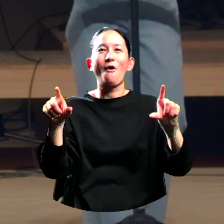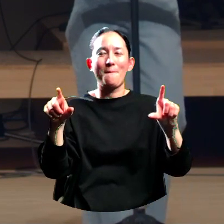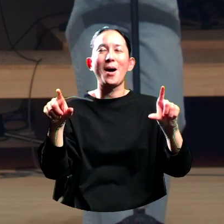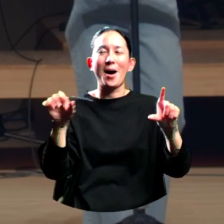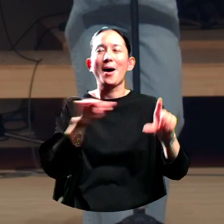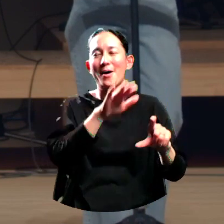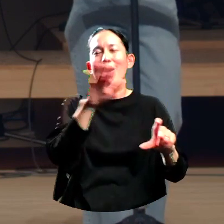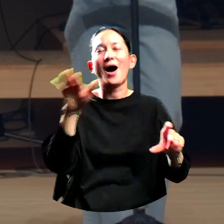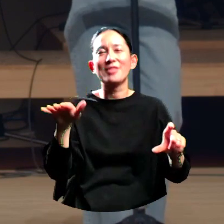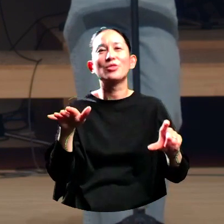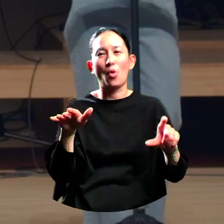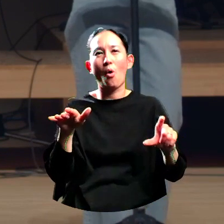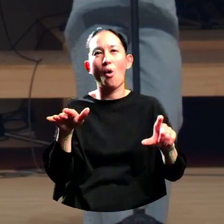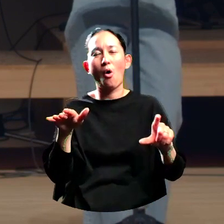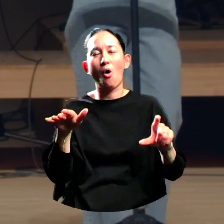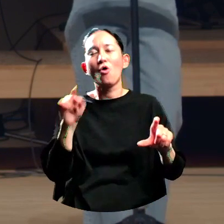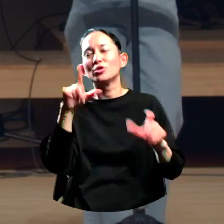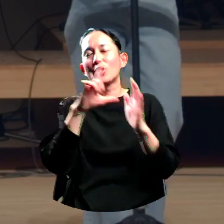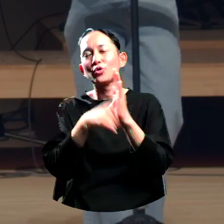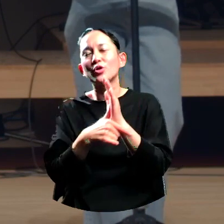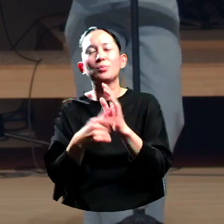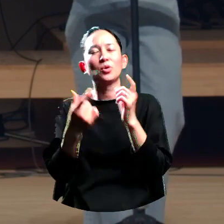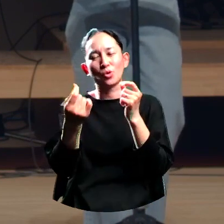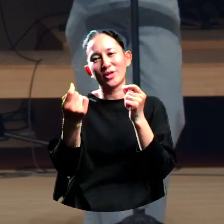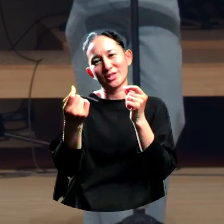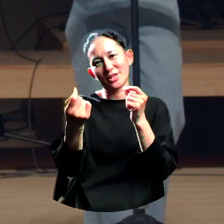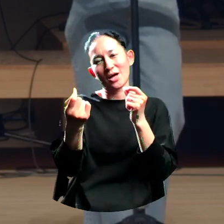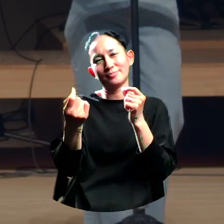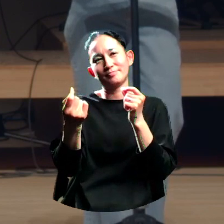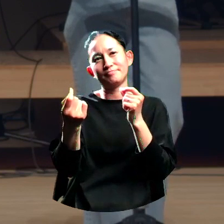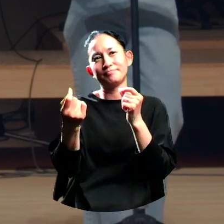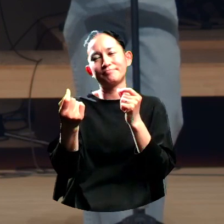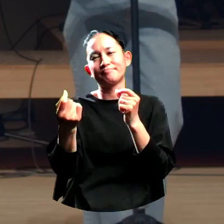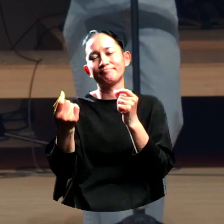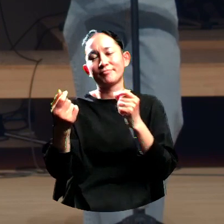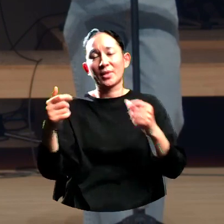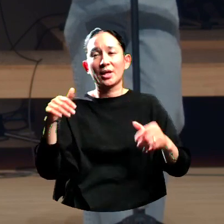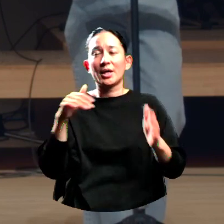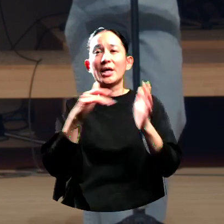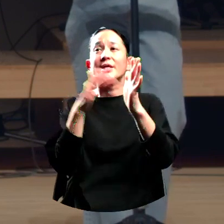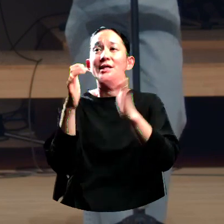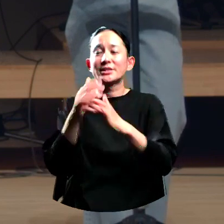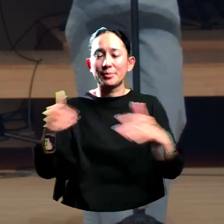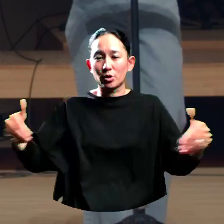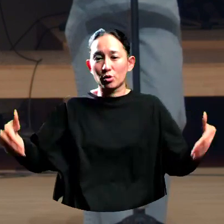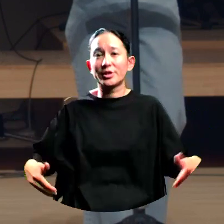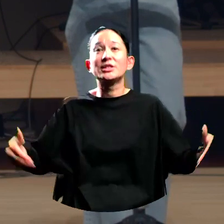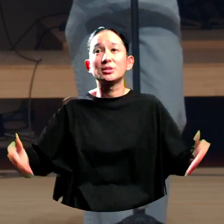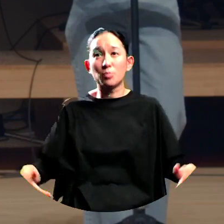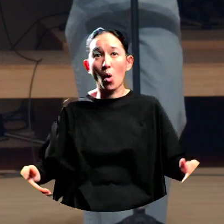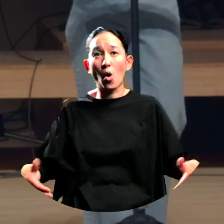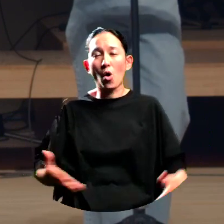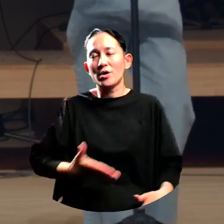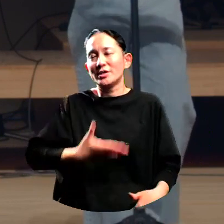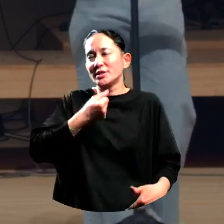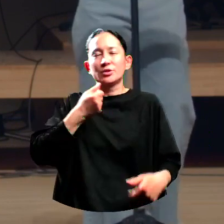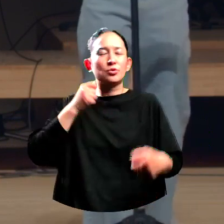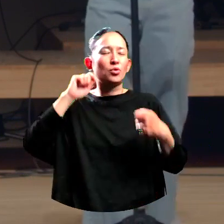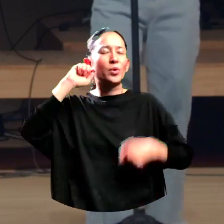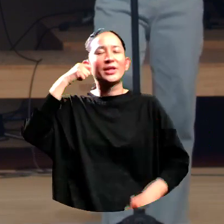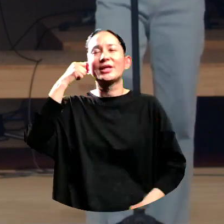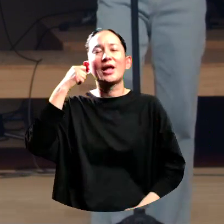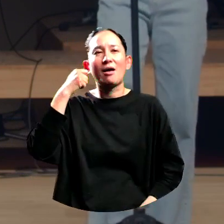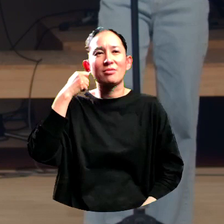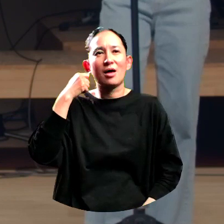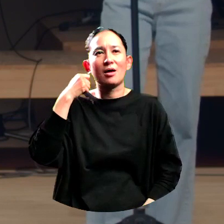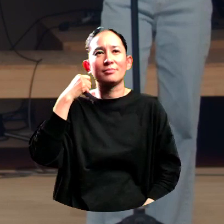reaction. 当時もそうでした。 Even the disciples couldn't believe it. イエス様の弟子たちだって信じられなかった。 They couldn't believe it at first. でも